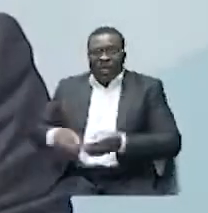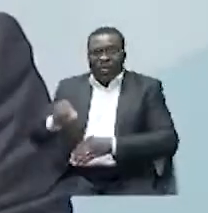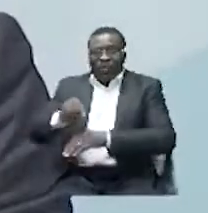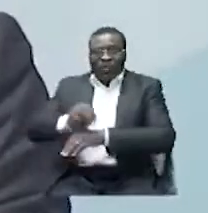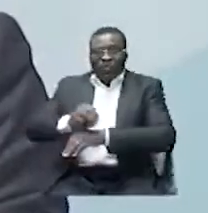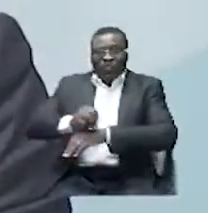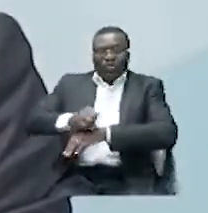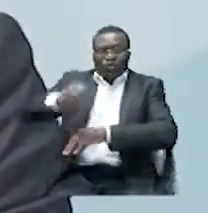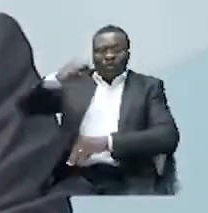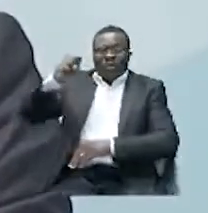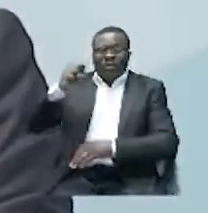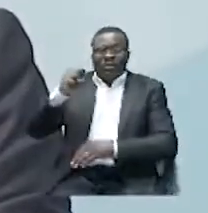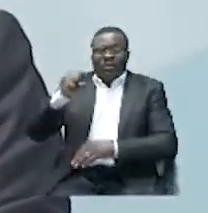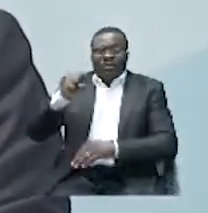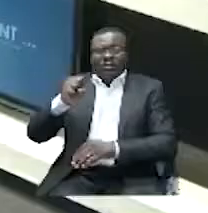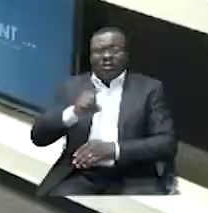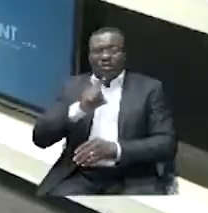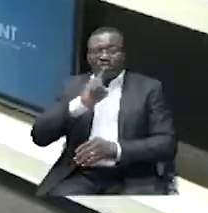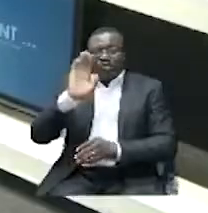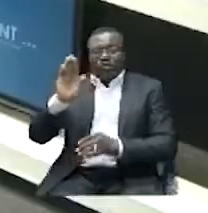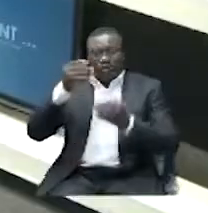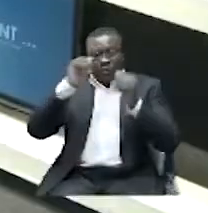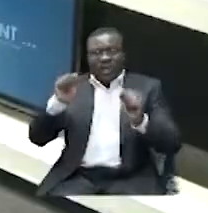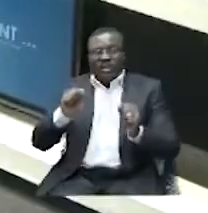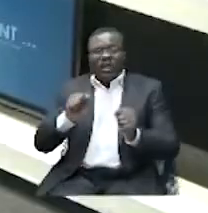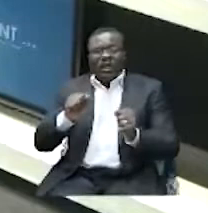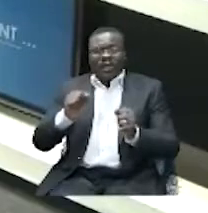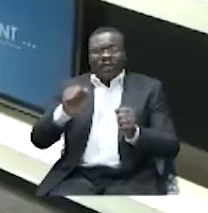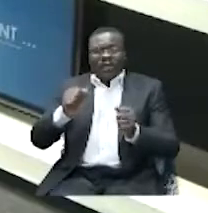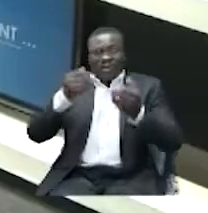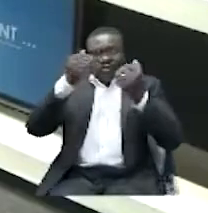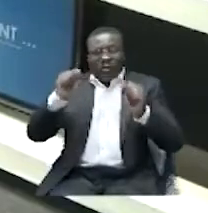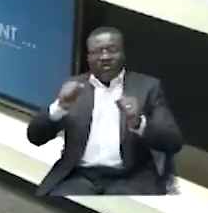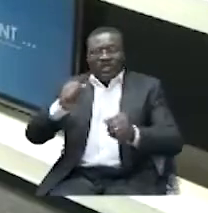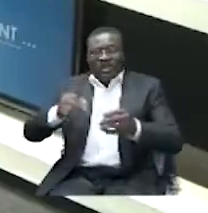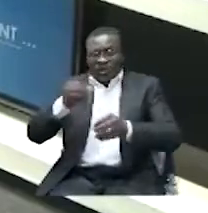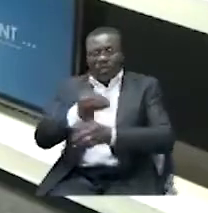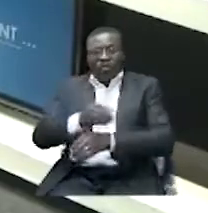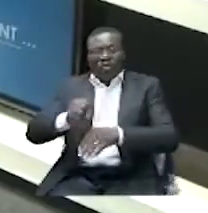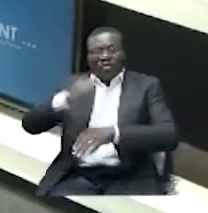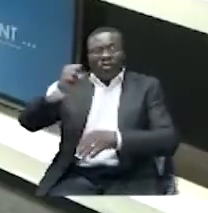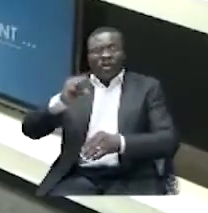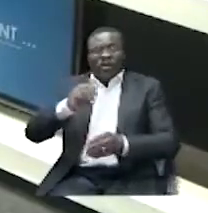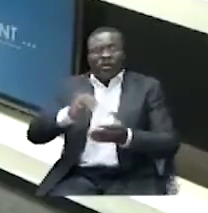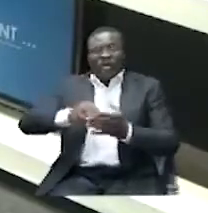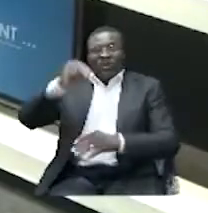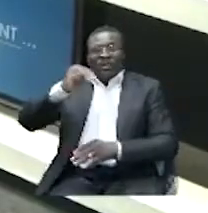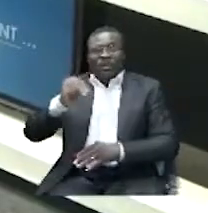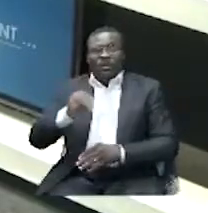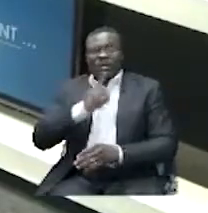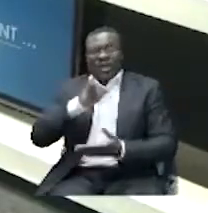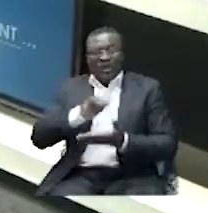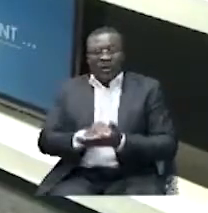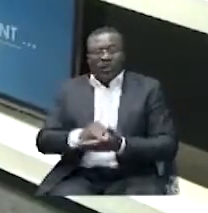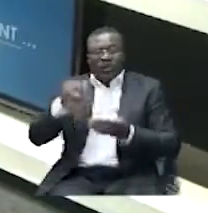la chambre de la Cour de cassation, son président va présider le Conseil suprême de la magistrature. Et ce président, au sein de la